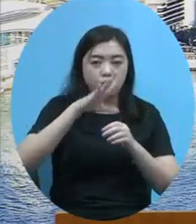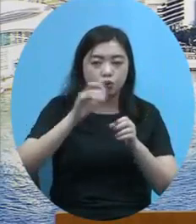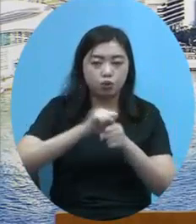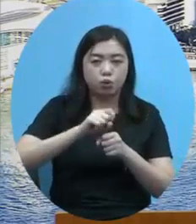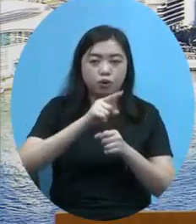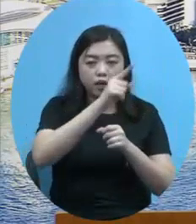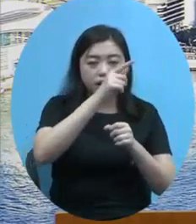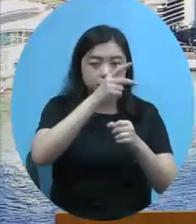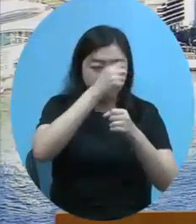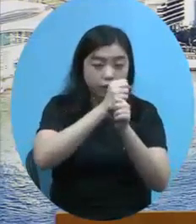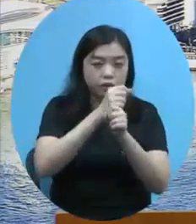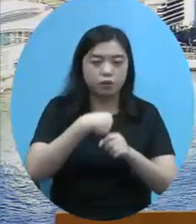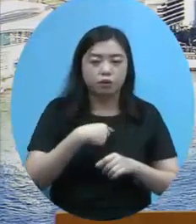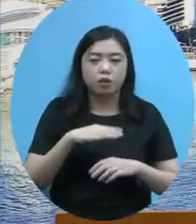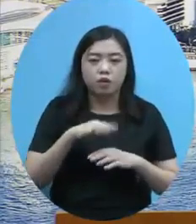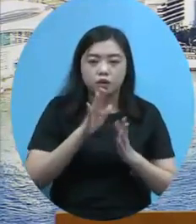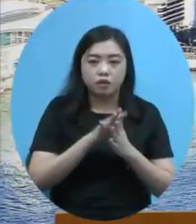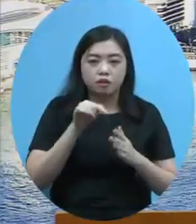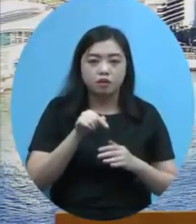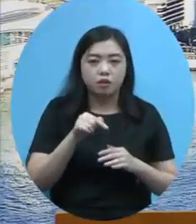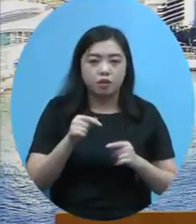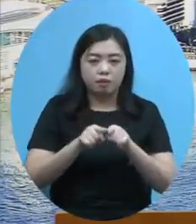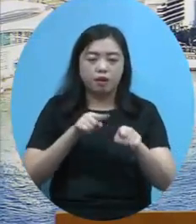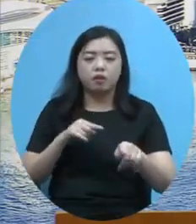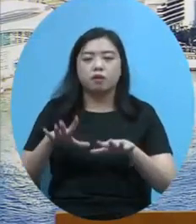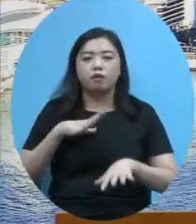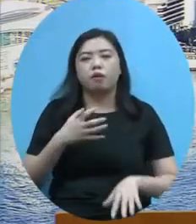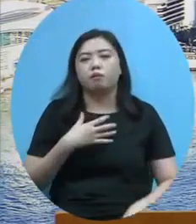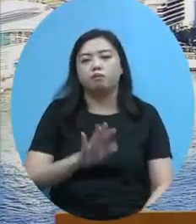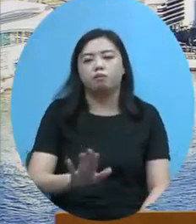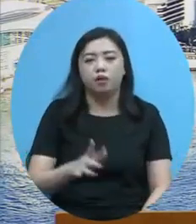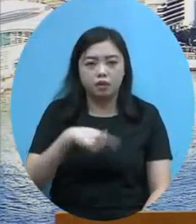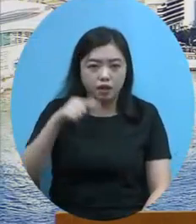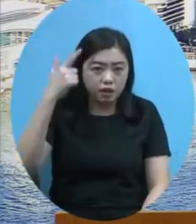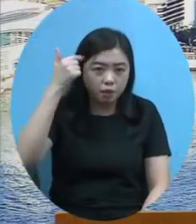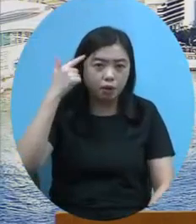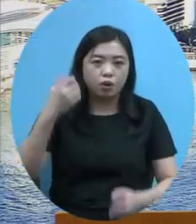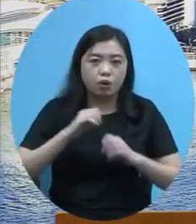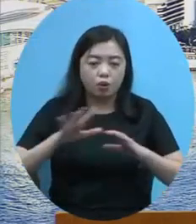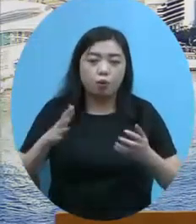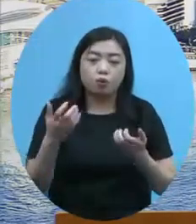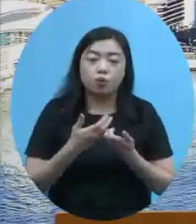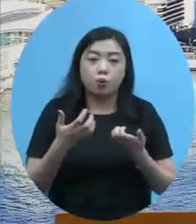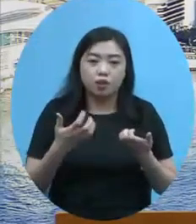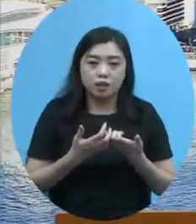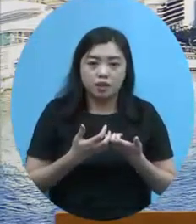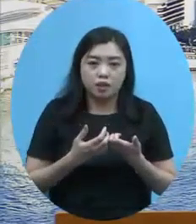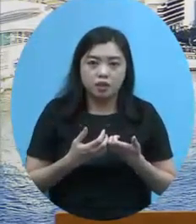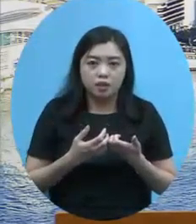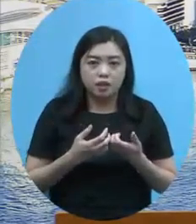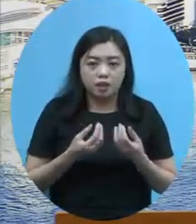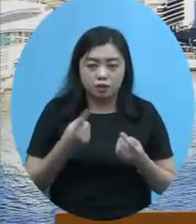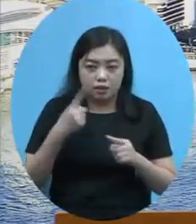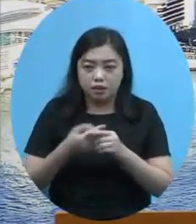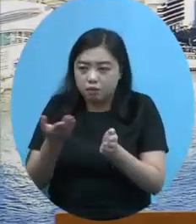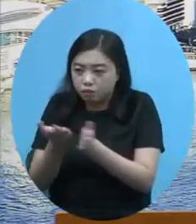會有結果。咁所以就都唔存在一個滯後嘅情況嘅，即係只不過我哋希望公布的數字咧，係即係經過核實